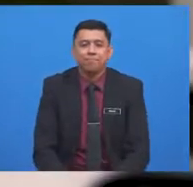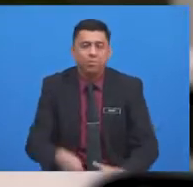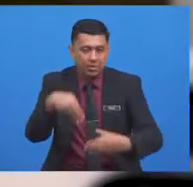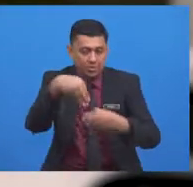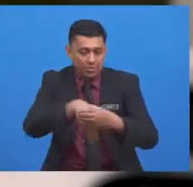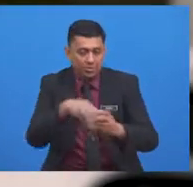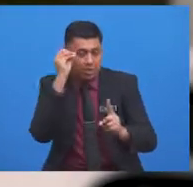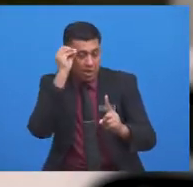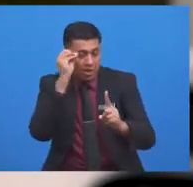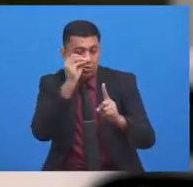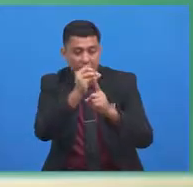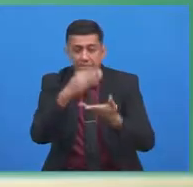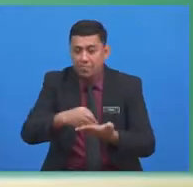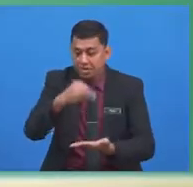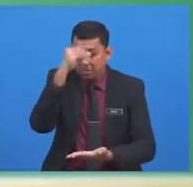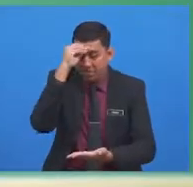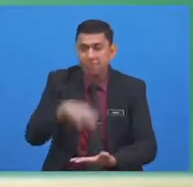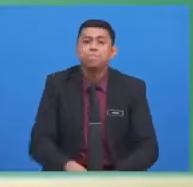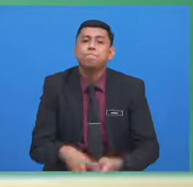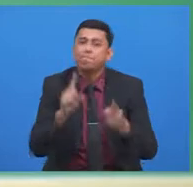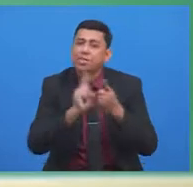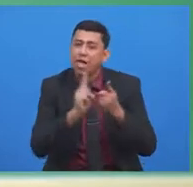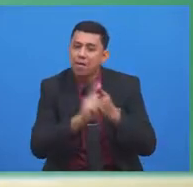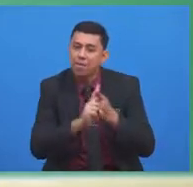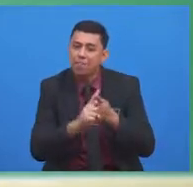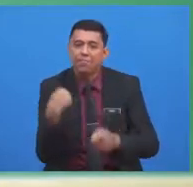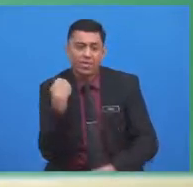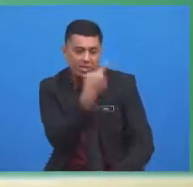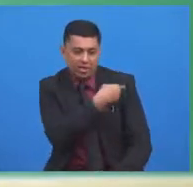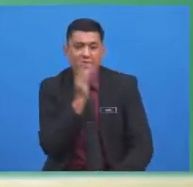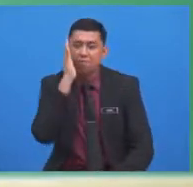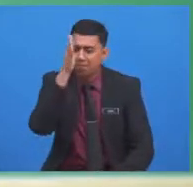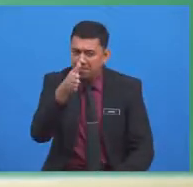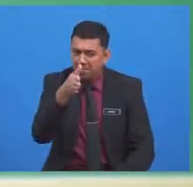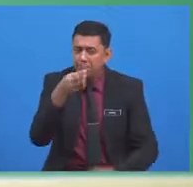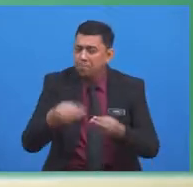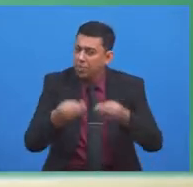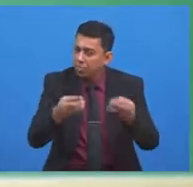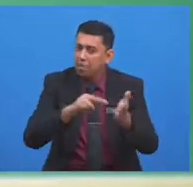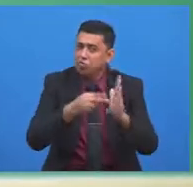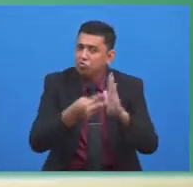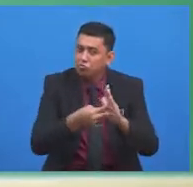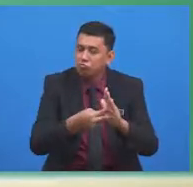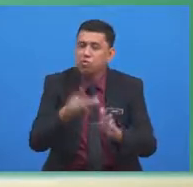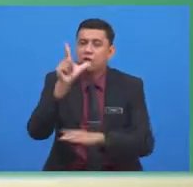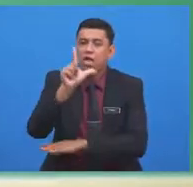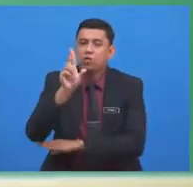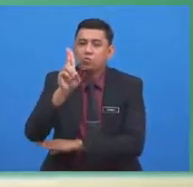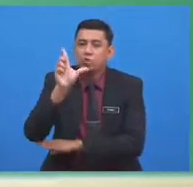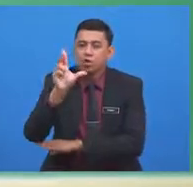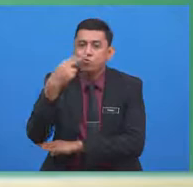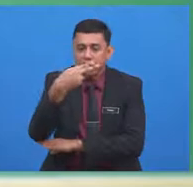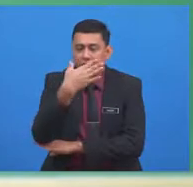Dalam objektif pembelajaran, pertama, kita akan mentakrifkan maksud luluh hawa.